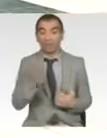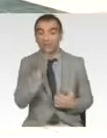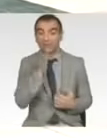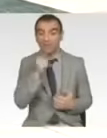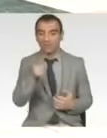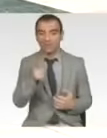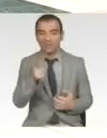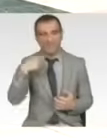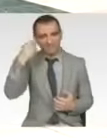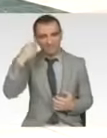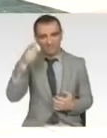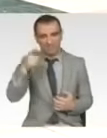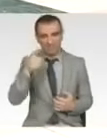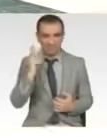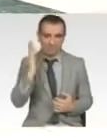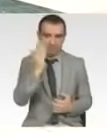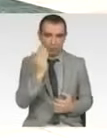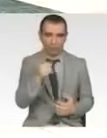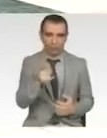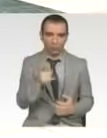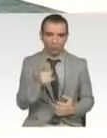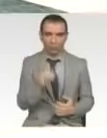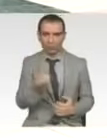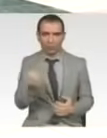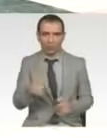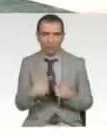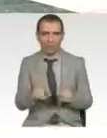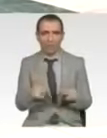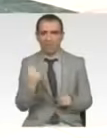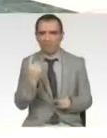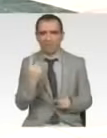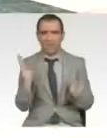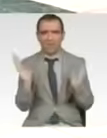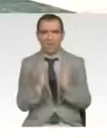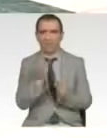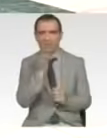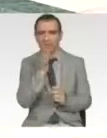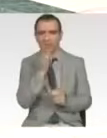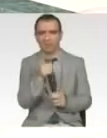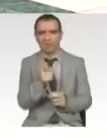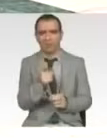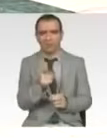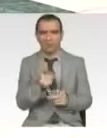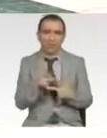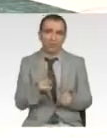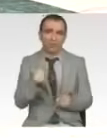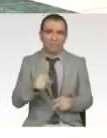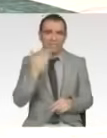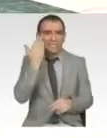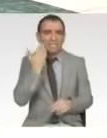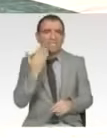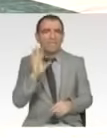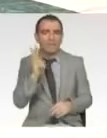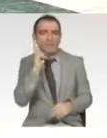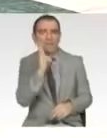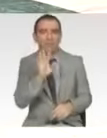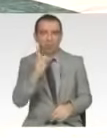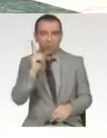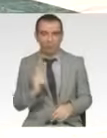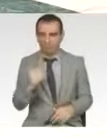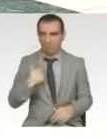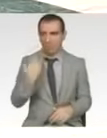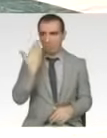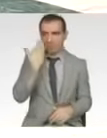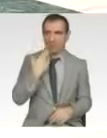hani animasyon filmi diye gidiyorsun. Böyle çok farklı bir şeyle karşılaşabiliyorsun. Aynen, aynen, aynen. Açıkçası artık izlemeden gidemiyorum. Öncesinde kendim